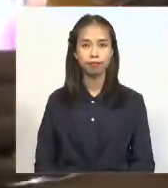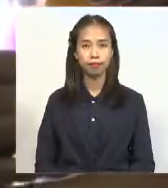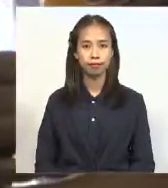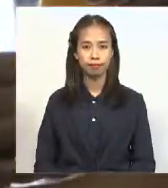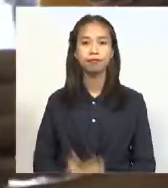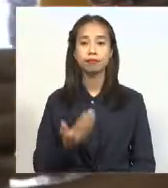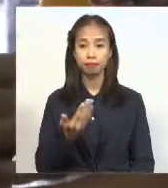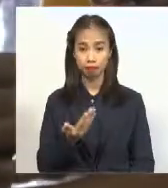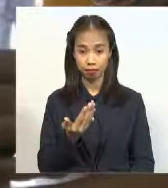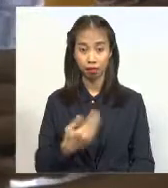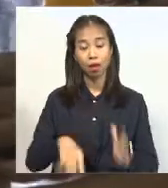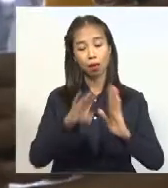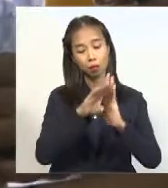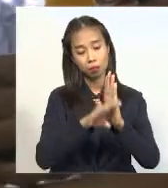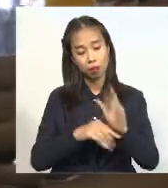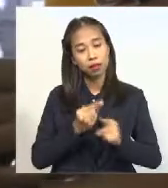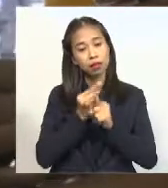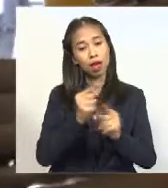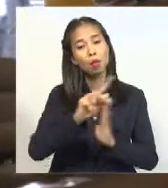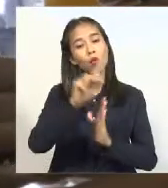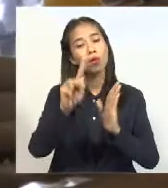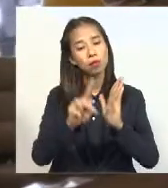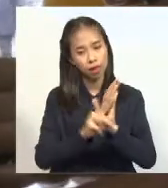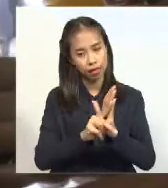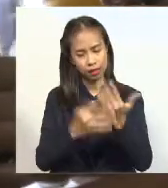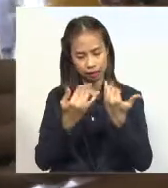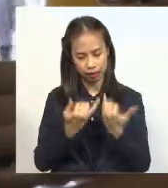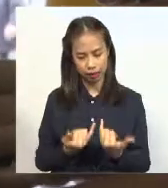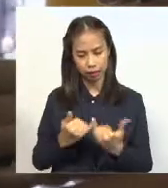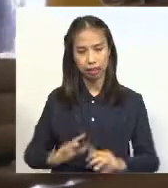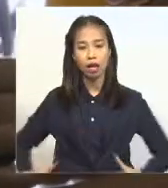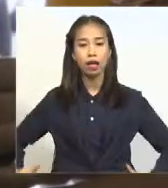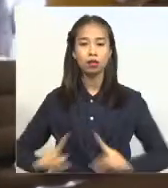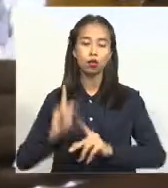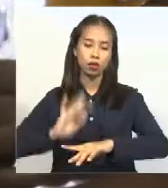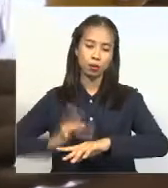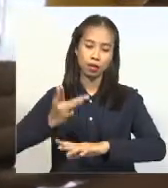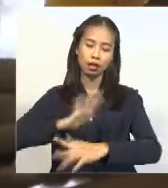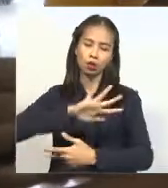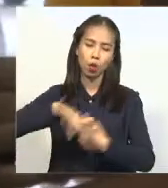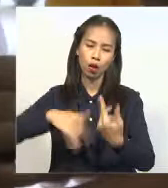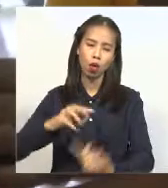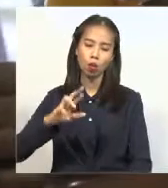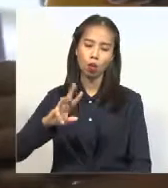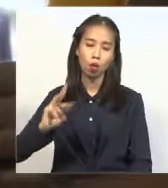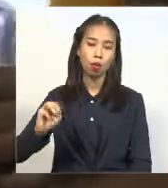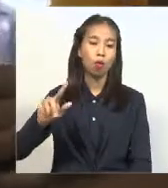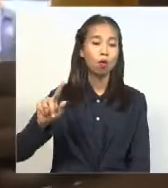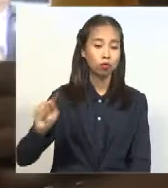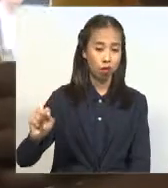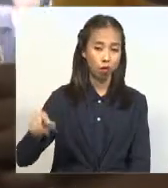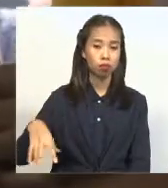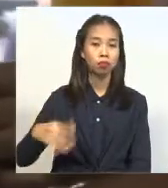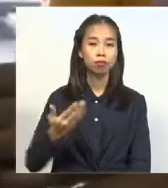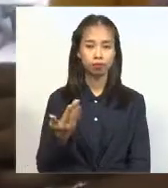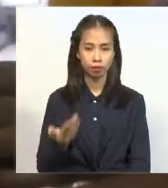นี่แหละครับก็ต้องเป็นไปตามกฎหมายนะครับทางด้านของรัฐมนตรีว่าการกระทรวงทรัพยากรธรรมชาติและสิ่งแวดล้อมนายวราวุธศิลปะ